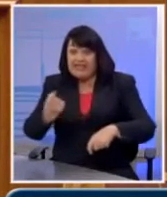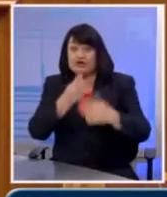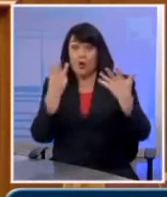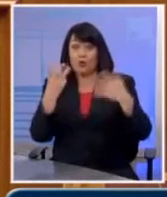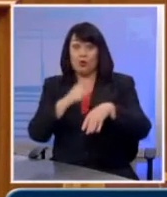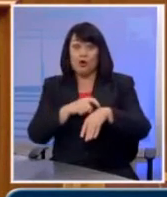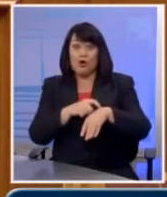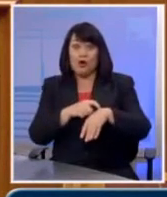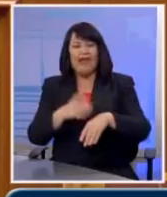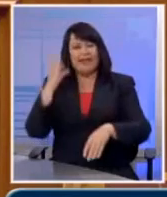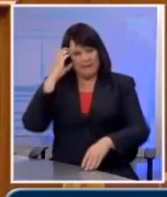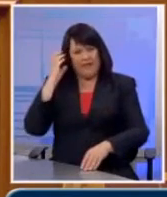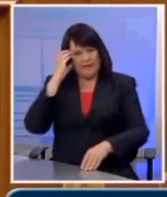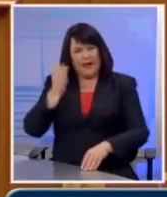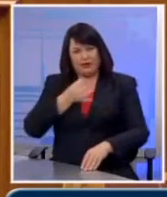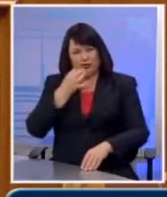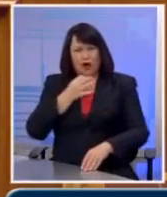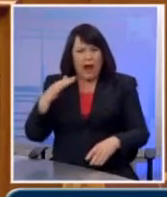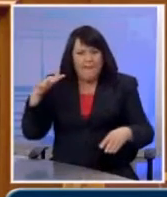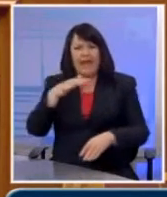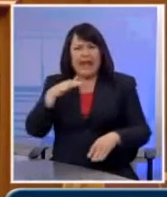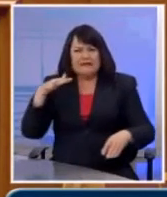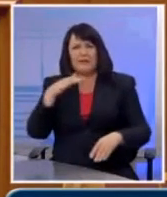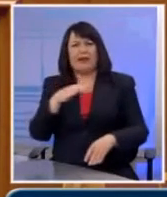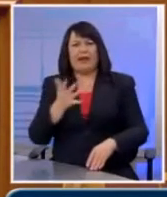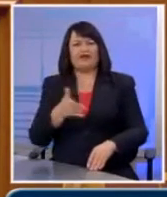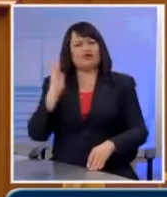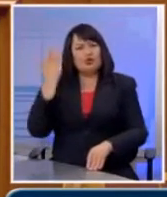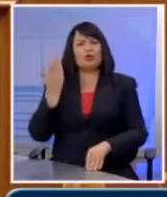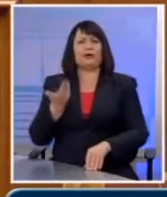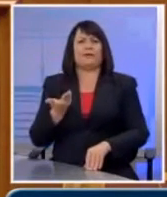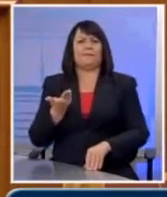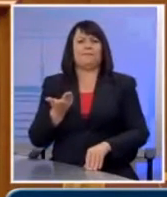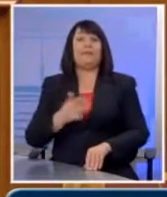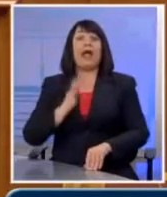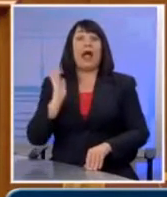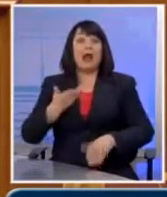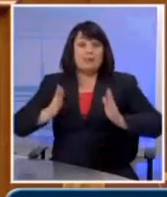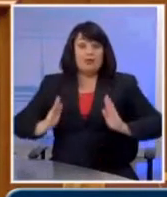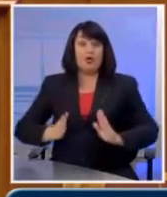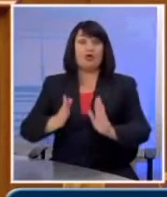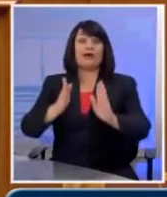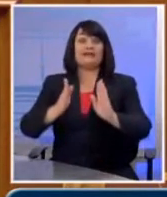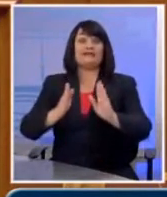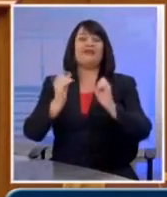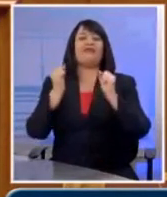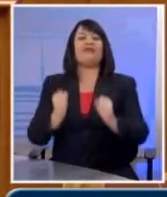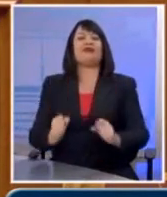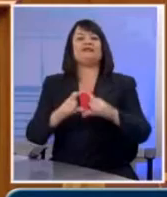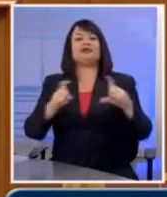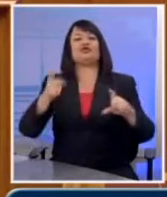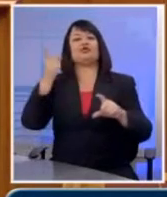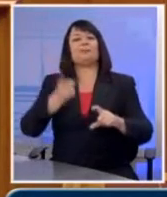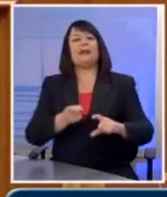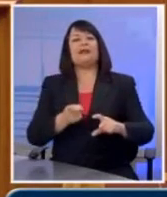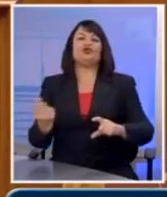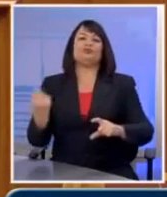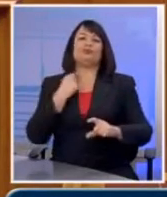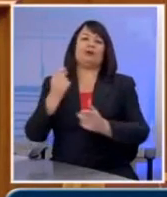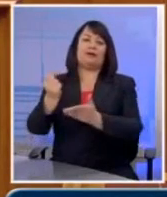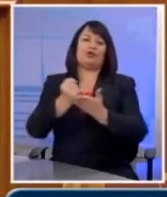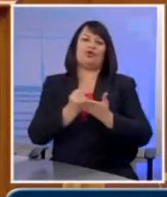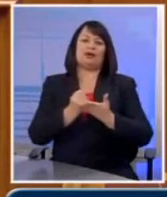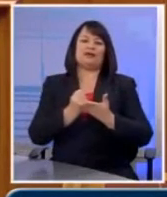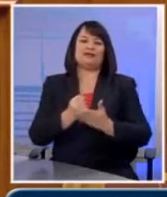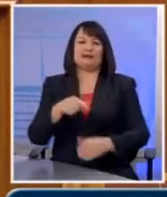Θέλετε να θυμίσω κι άλλα, τις απειλές που εκτοξευόντουσαν τότε, ότι αν προχωρήσει η θέσπιση του βασικού μετόχου θα χάσουμε την επιχορήγηση. Κάτι τέτοιο